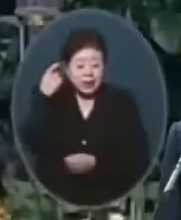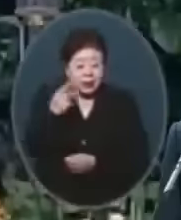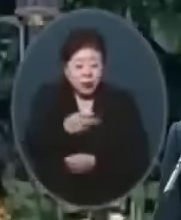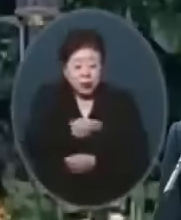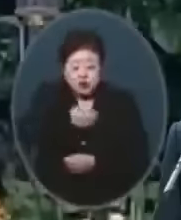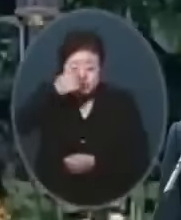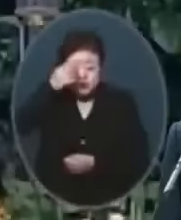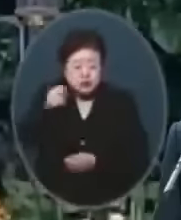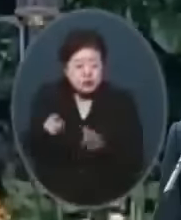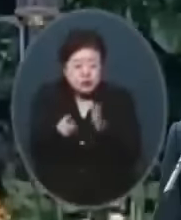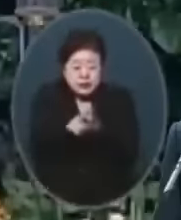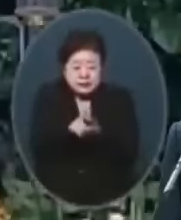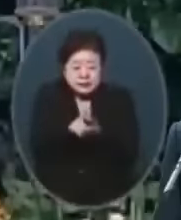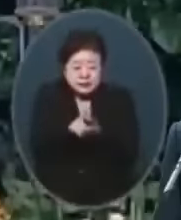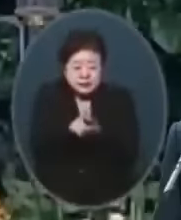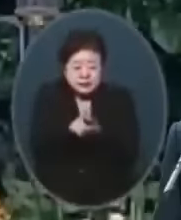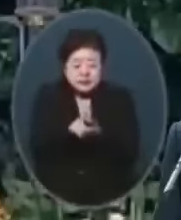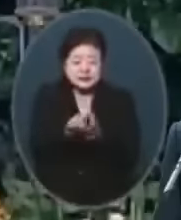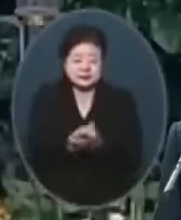꿈, 믿음,